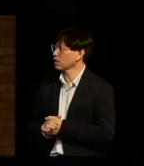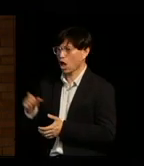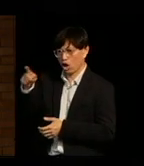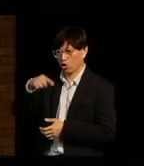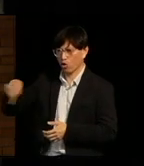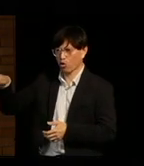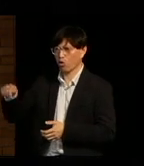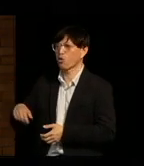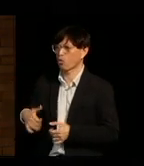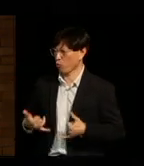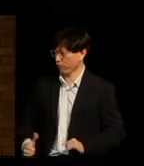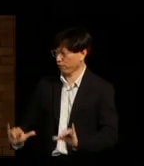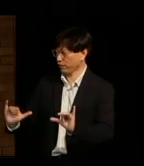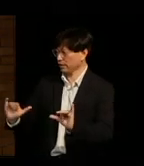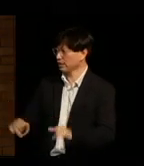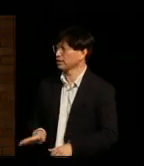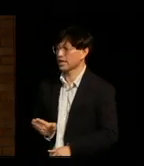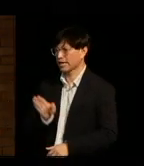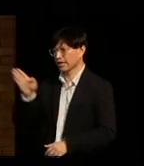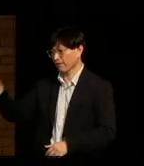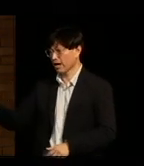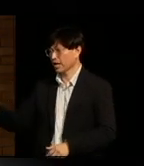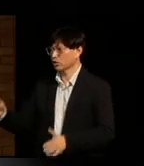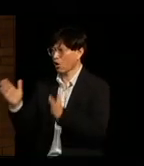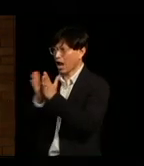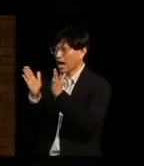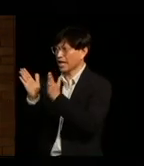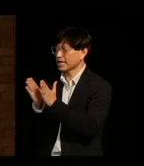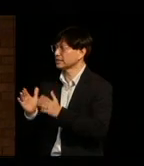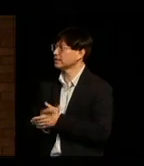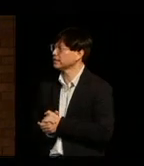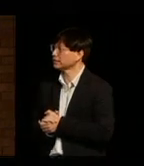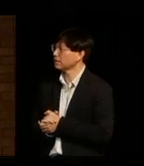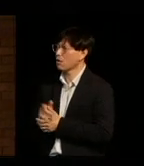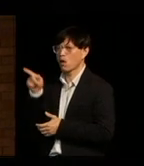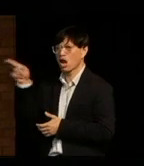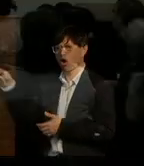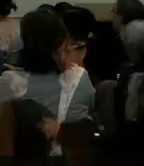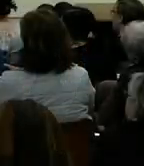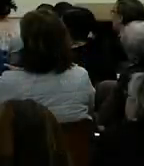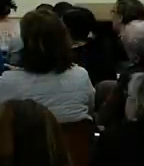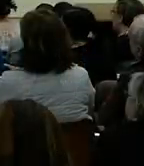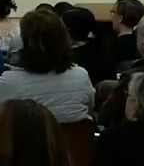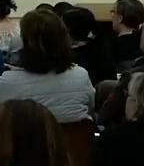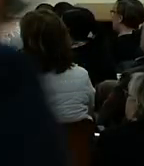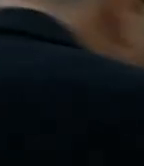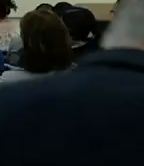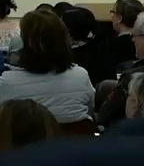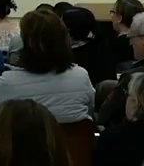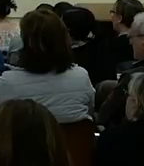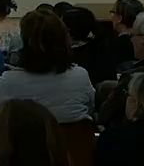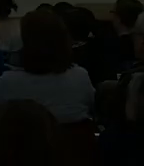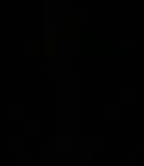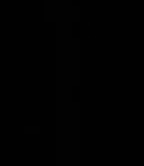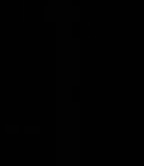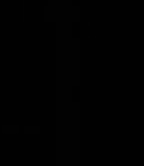che frequentano la parrocchia di Luigi o comunque la nostra parrocchia per loro non c'è differenza Francesco fa il